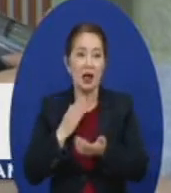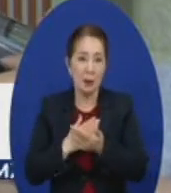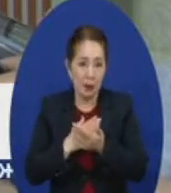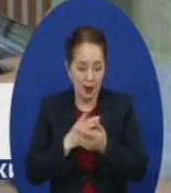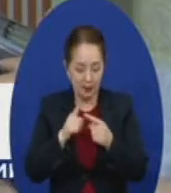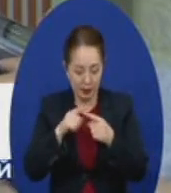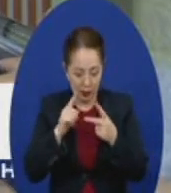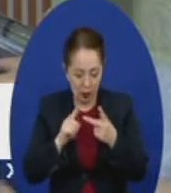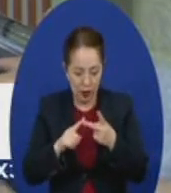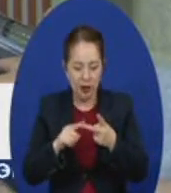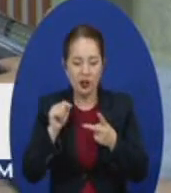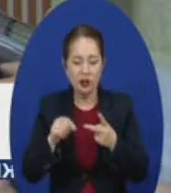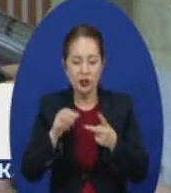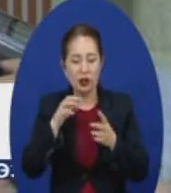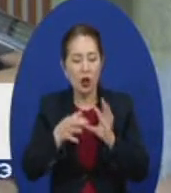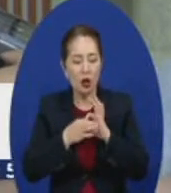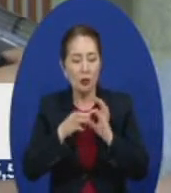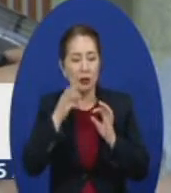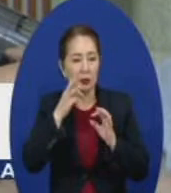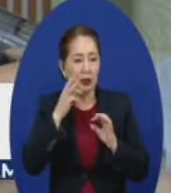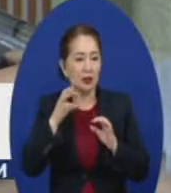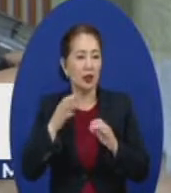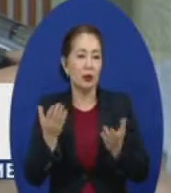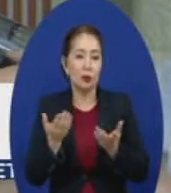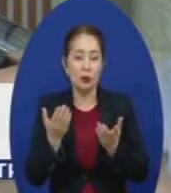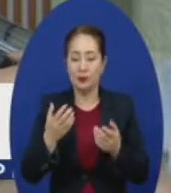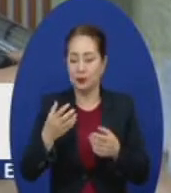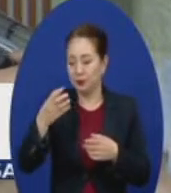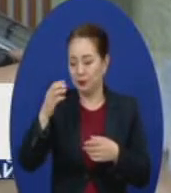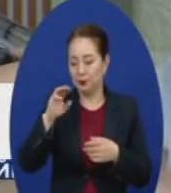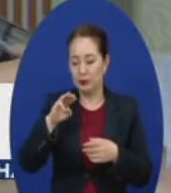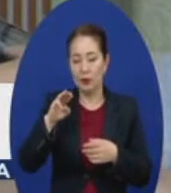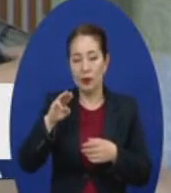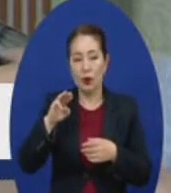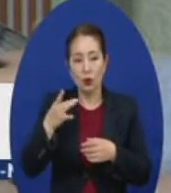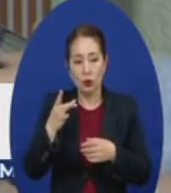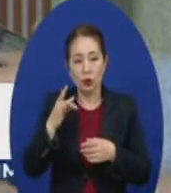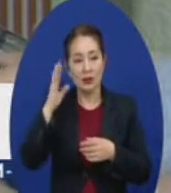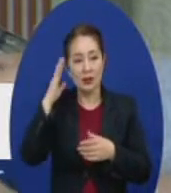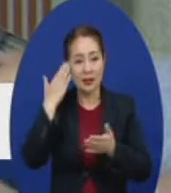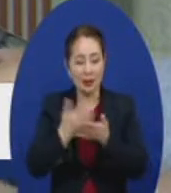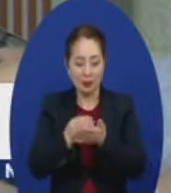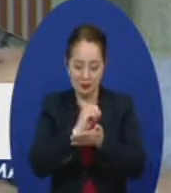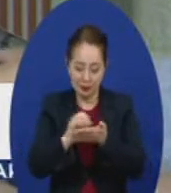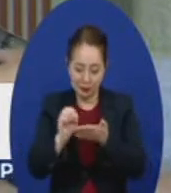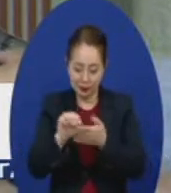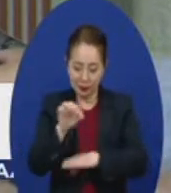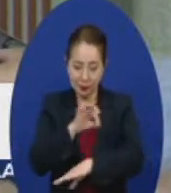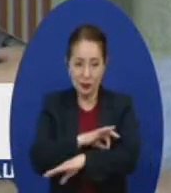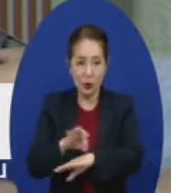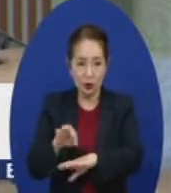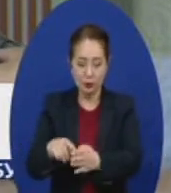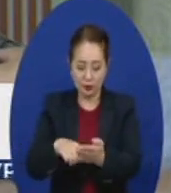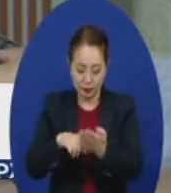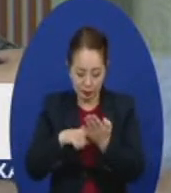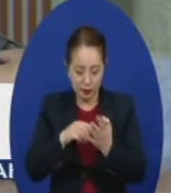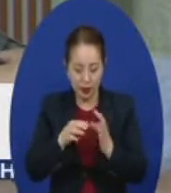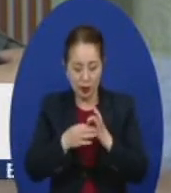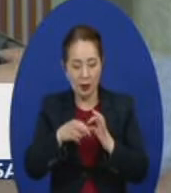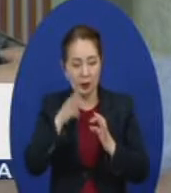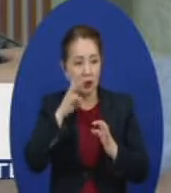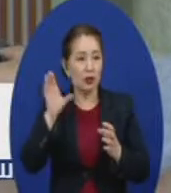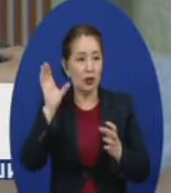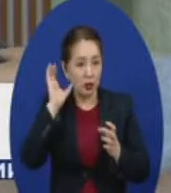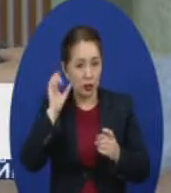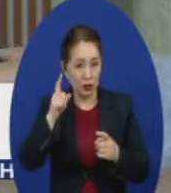юм байна. За энэ талын мэдээллийг бид тэр санамж бичгийнх нь төслийнх нь хүрээнд асуудлыг